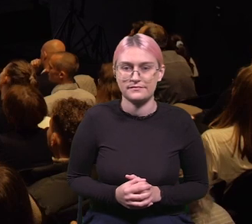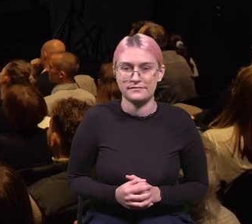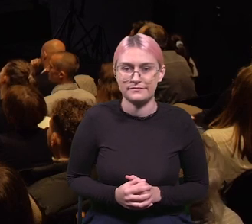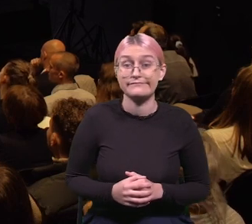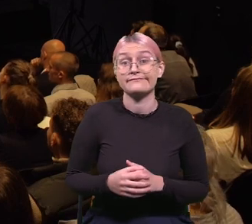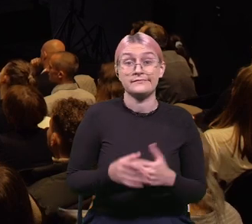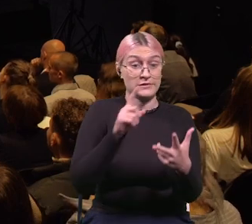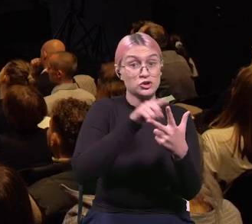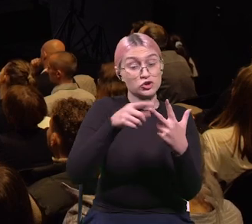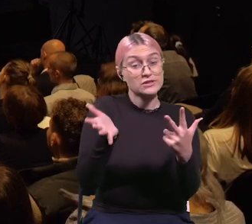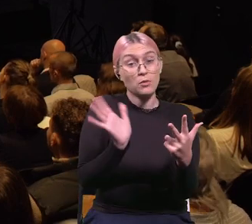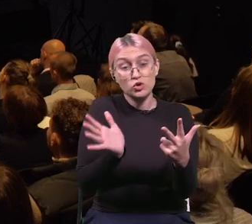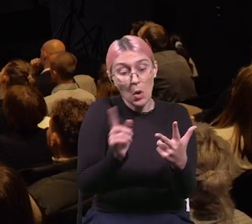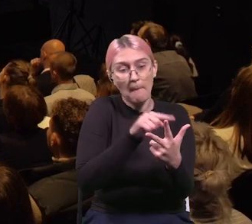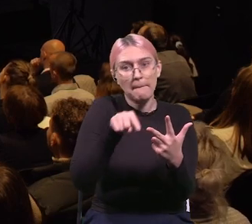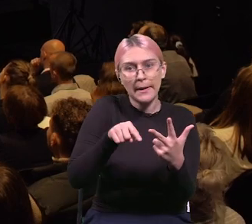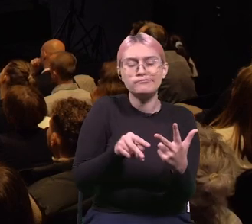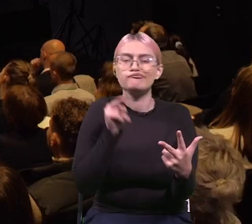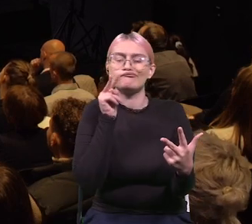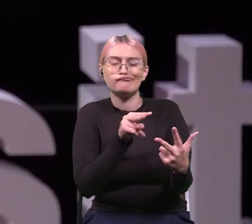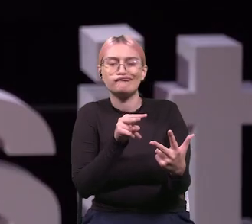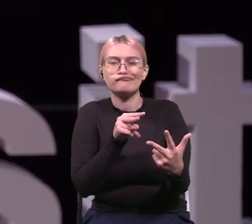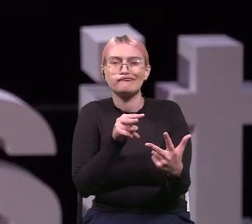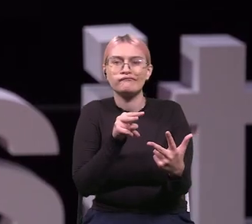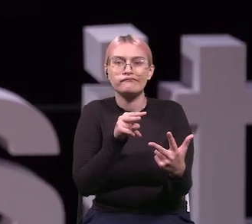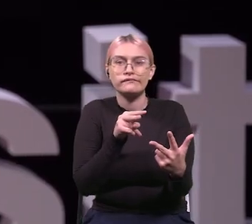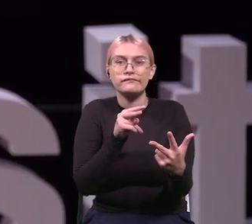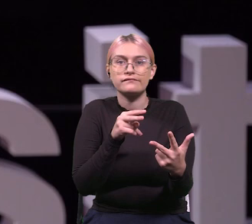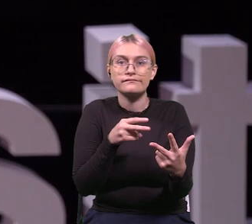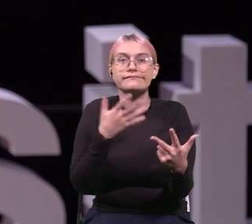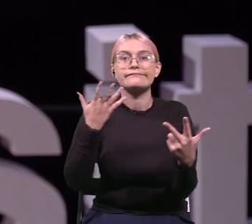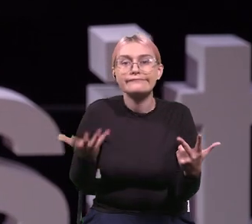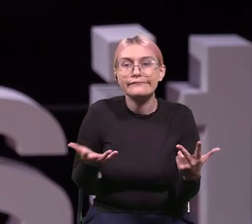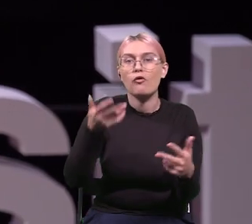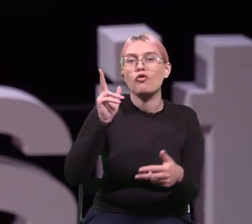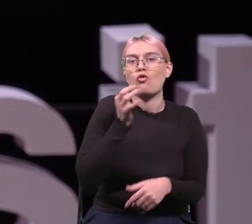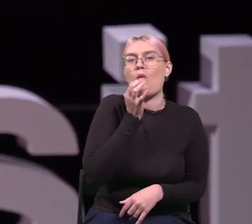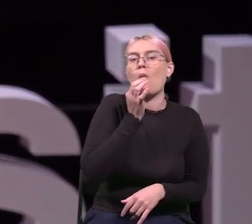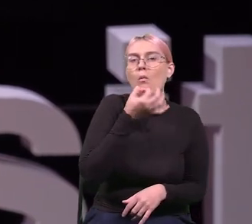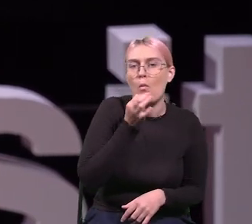tymczasowości. Może więc trzeba pomyśleć o czymś, o jakimś mechanizmie, który by to